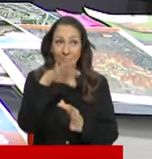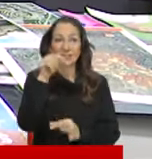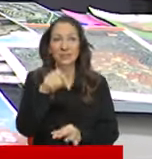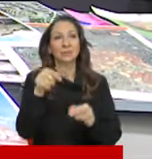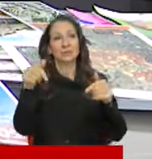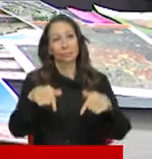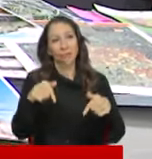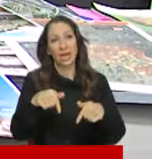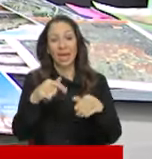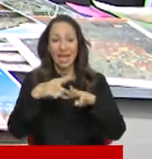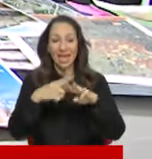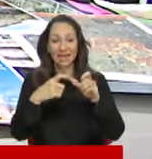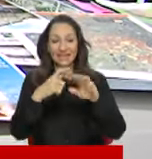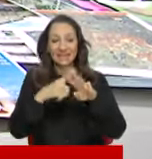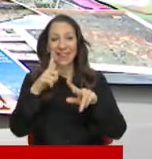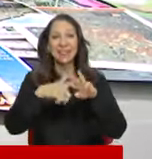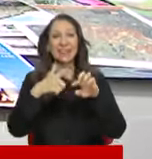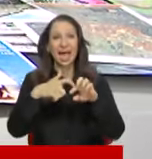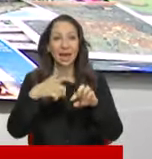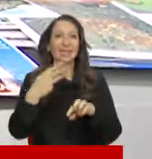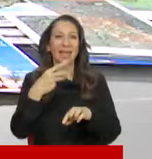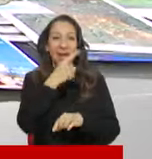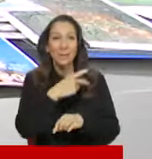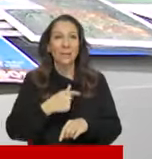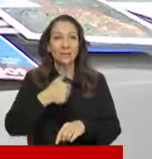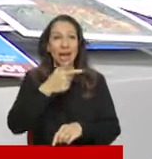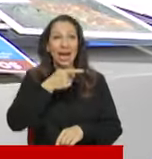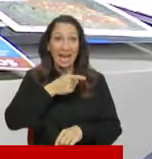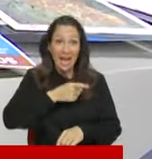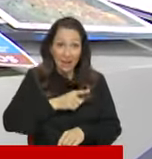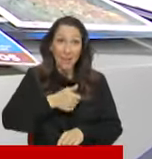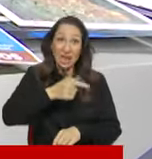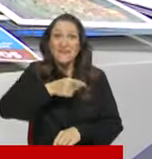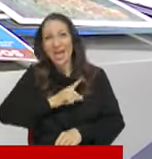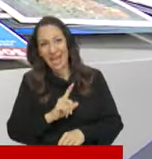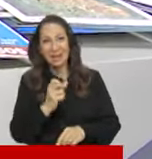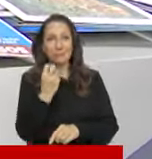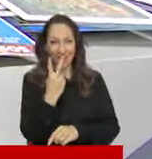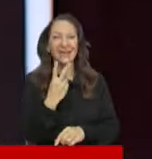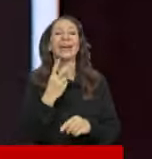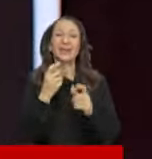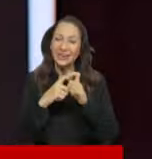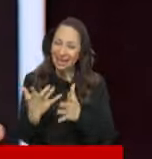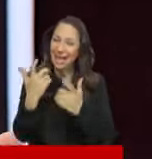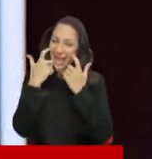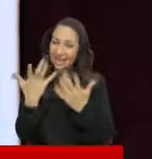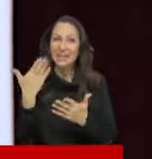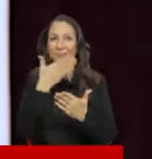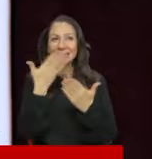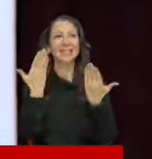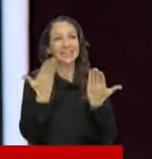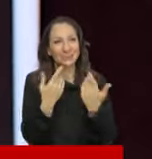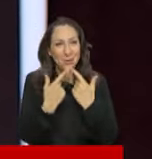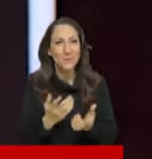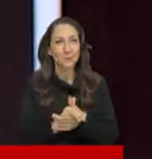şimdi kendisi Esenler Belediye Başkanı adayı Günaydın ve başkanı ve adayı Günaydın bir kez daha hoş geliz sabahlar hayırlı ramazanlar